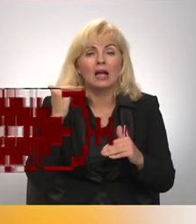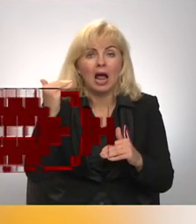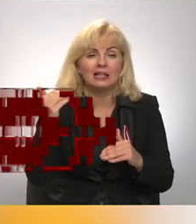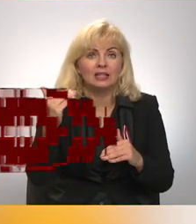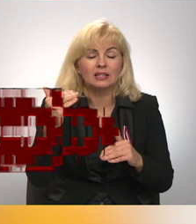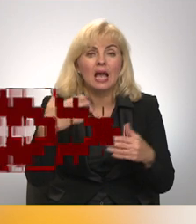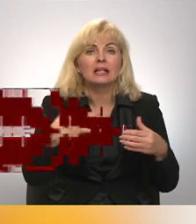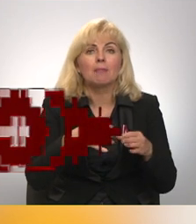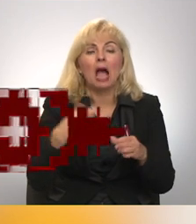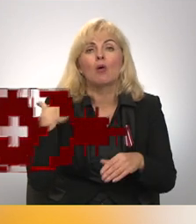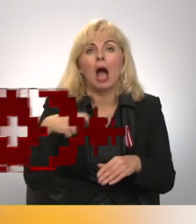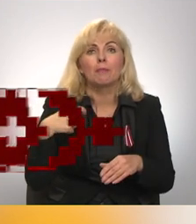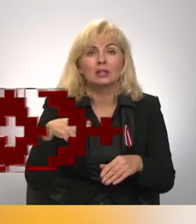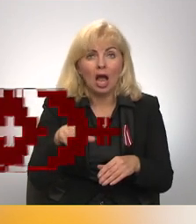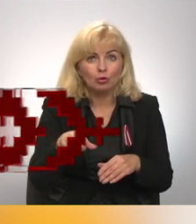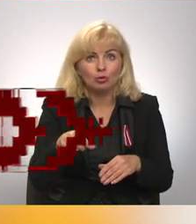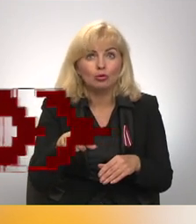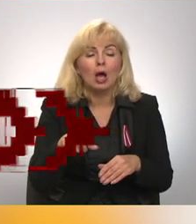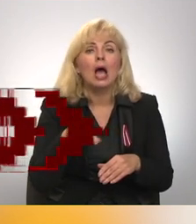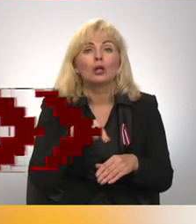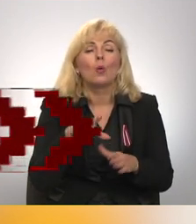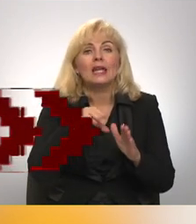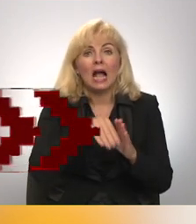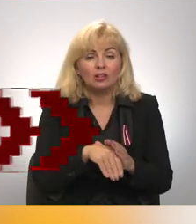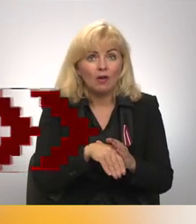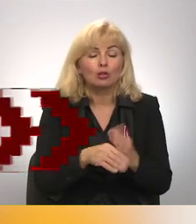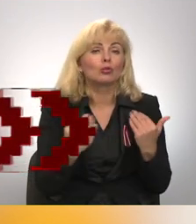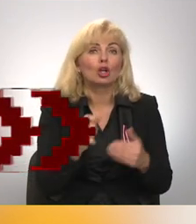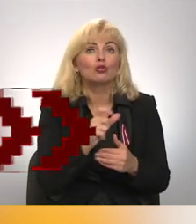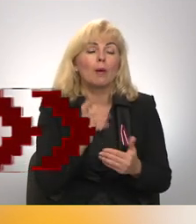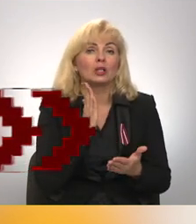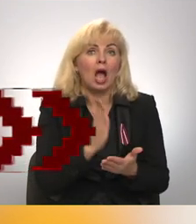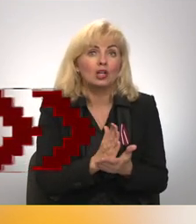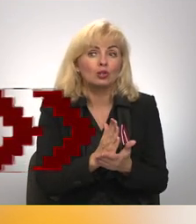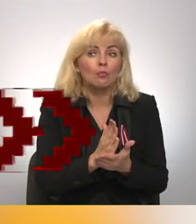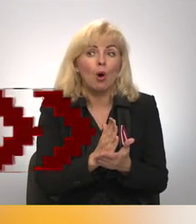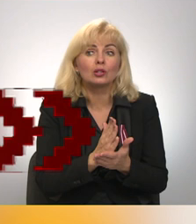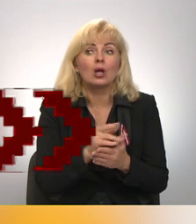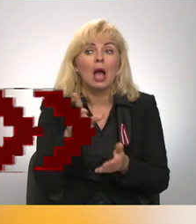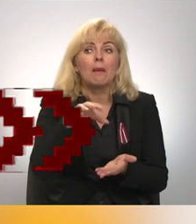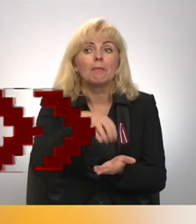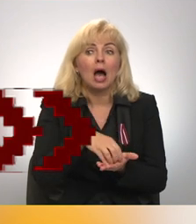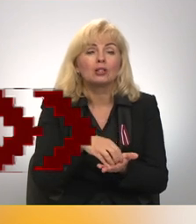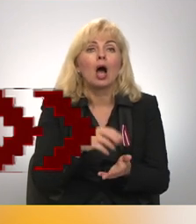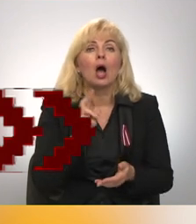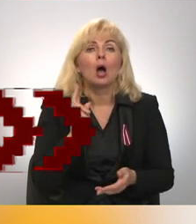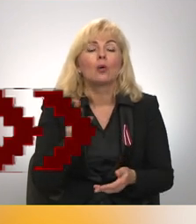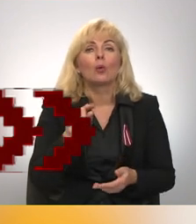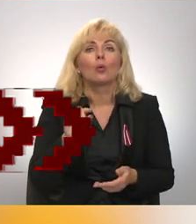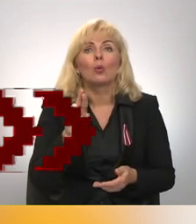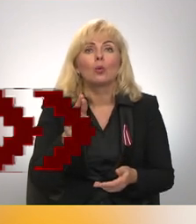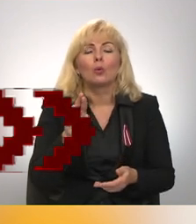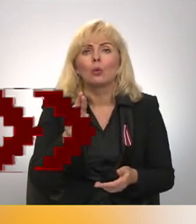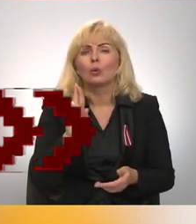Irbi. Operācijas Inherent Resolve ietvaros šobrīd atrodos Erbils bāzē Kurdistānas reģionā